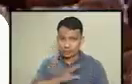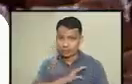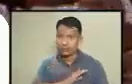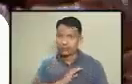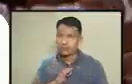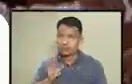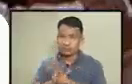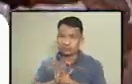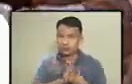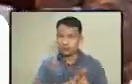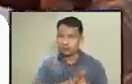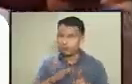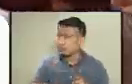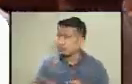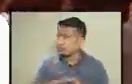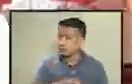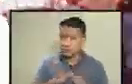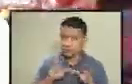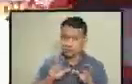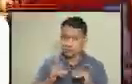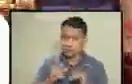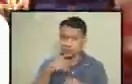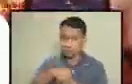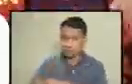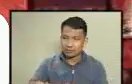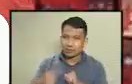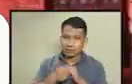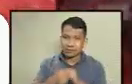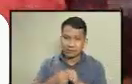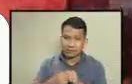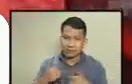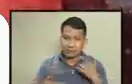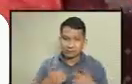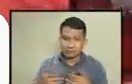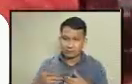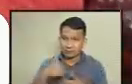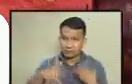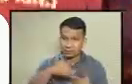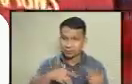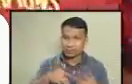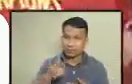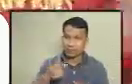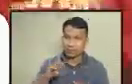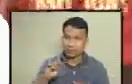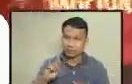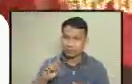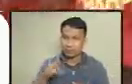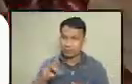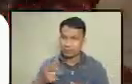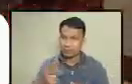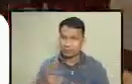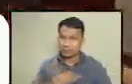man, ang mga solid nilang kabarangay. Kaya kagabi kasama silang nakisaya sa victory party ng Gin Kings. Sobrang